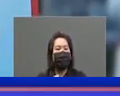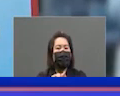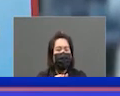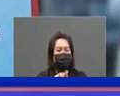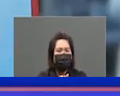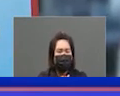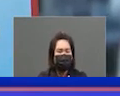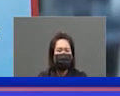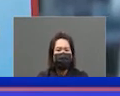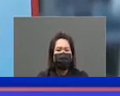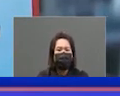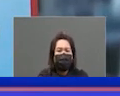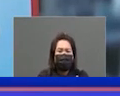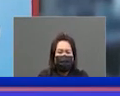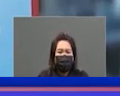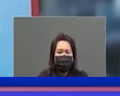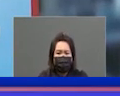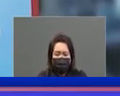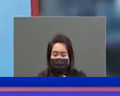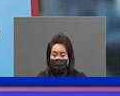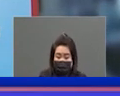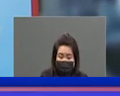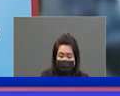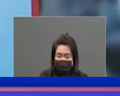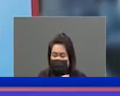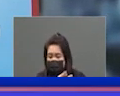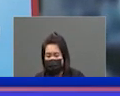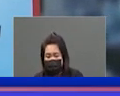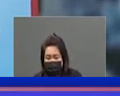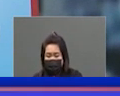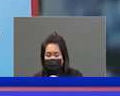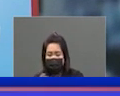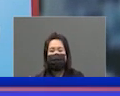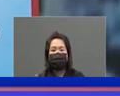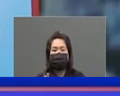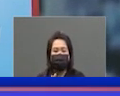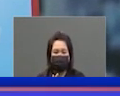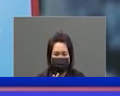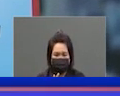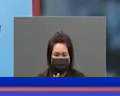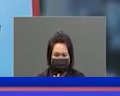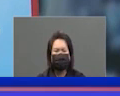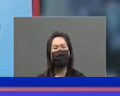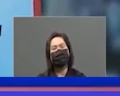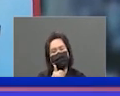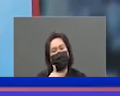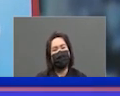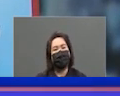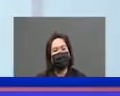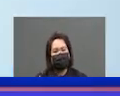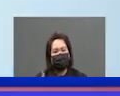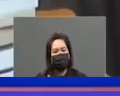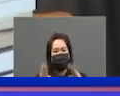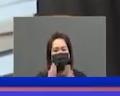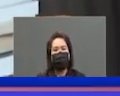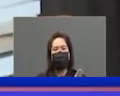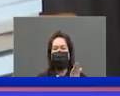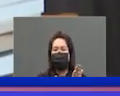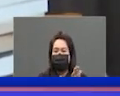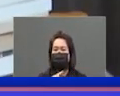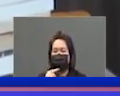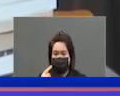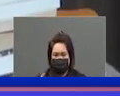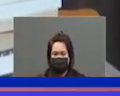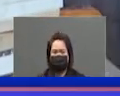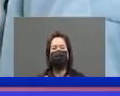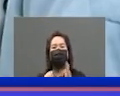เข้ามาใช้แอปนี้นะครับ และถ้าแอปนี้เนี่ยจะเป็นแอปที่คิดว่าจะพยายามทำธุรกรรมอิเล็กทรอนิกส์โดยใช้โด